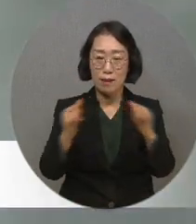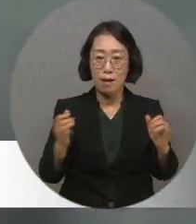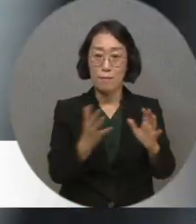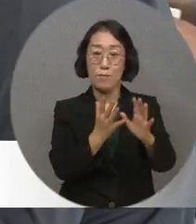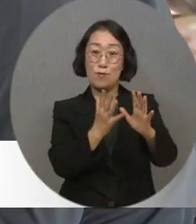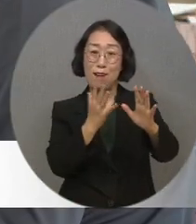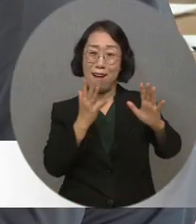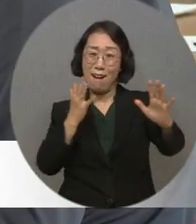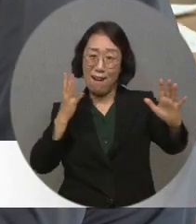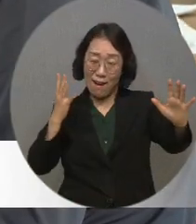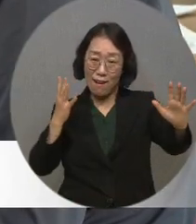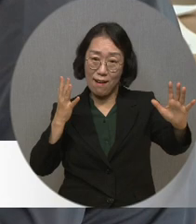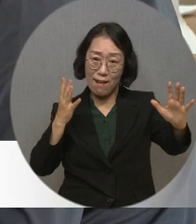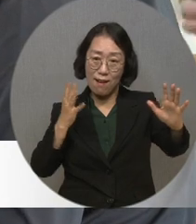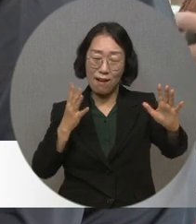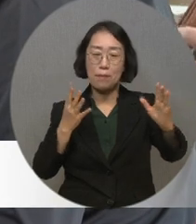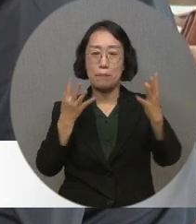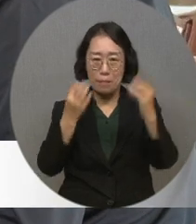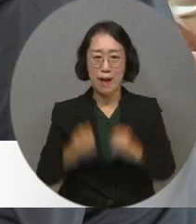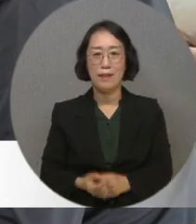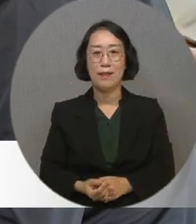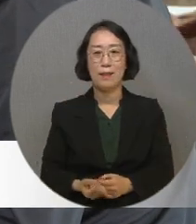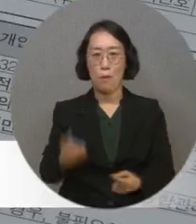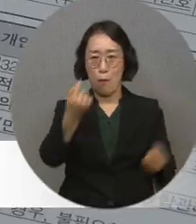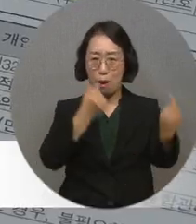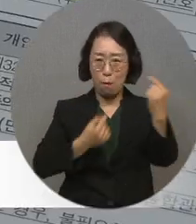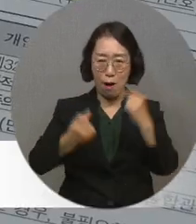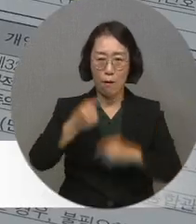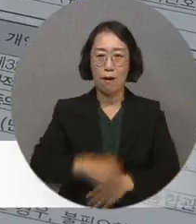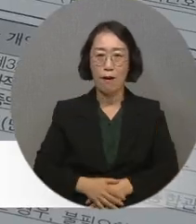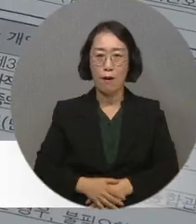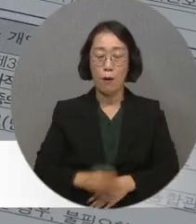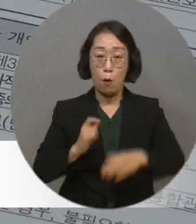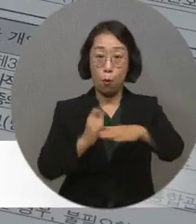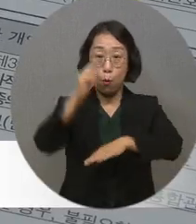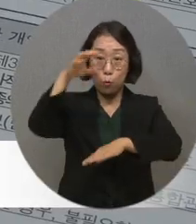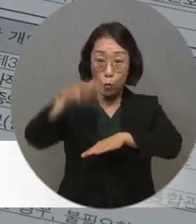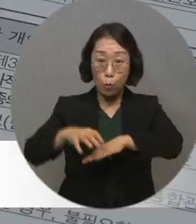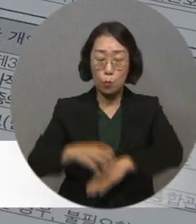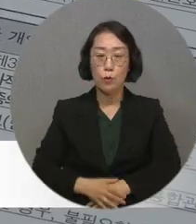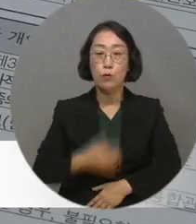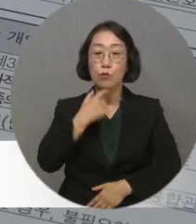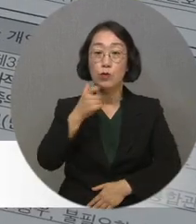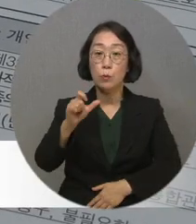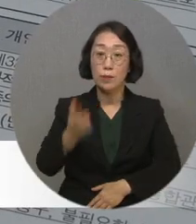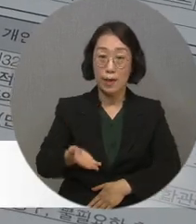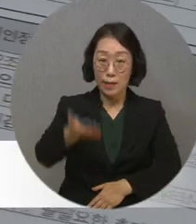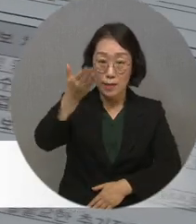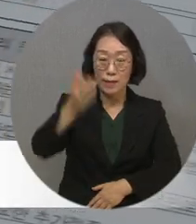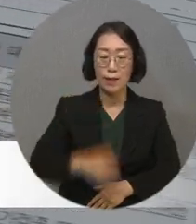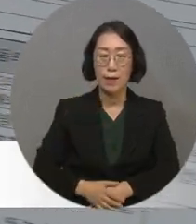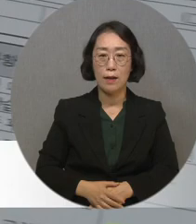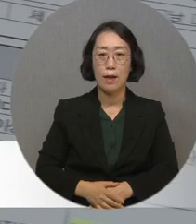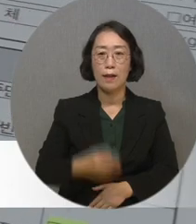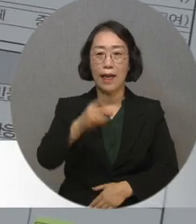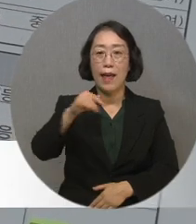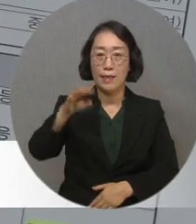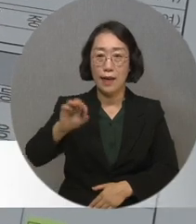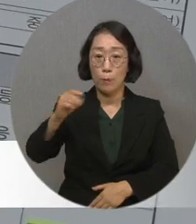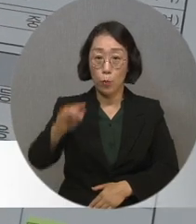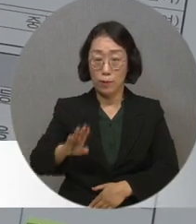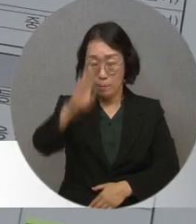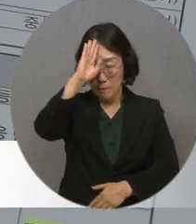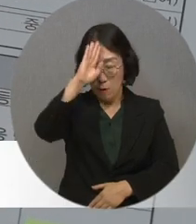접수 대기 줄이 길게 이어졌습니다. 고흥군은 올해 초부터 65세 이상 군민 대상포진 무료